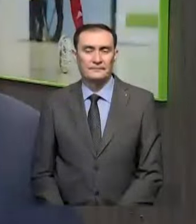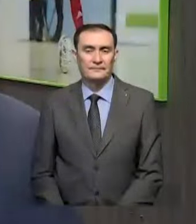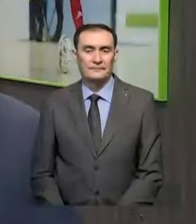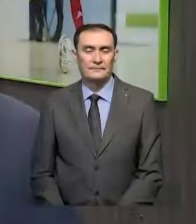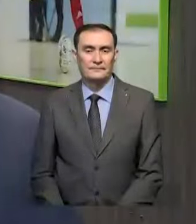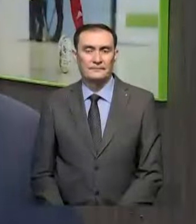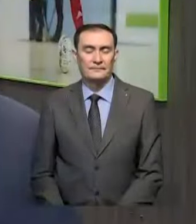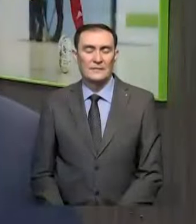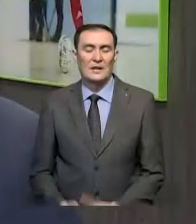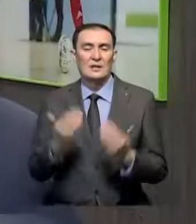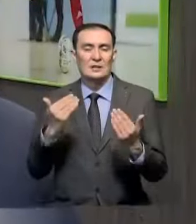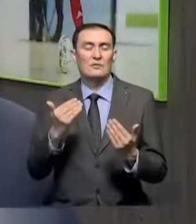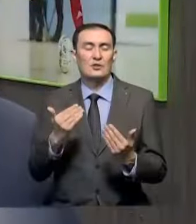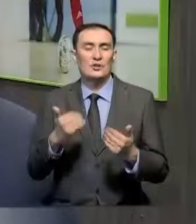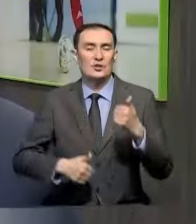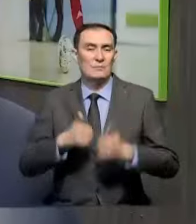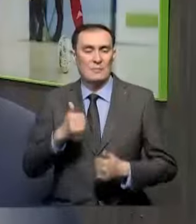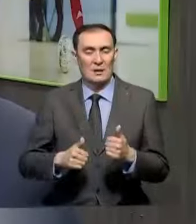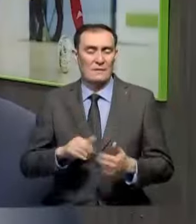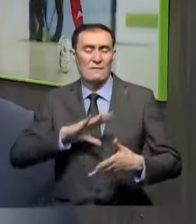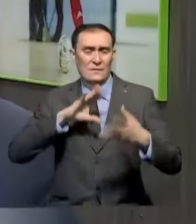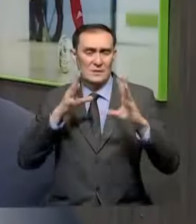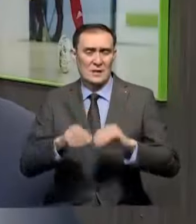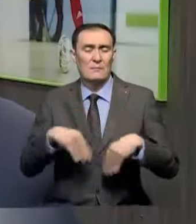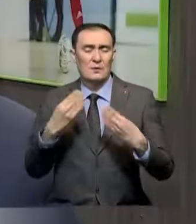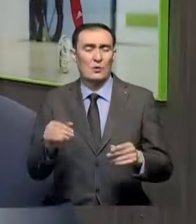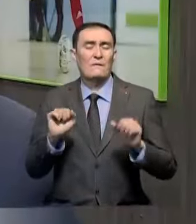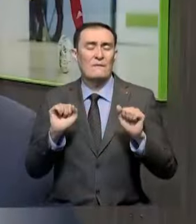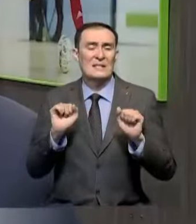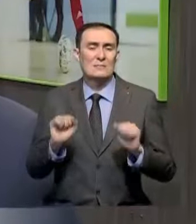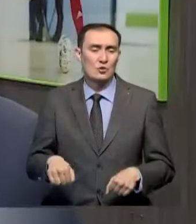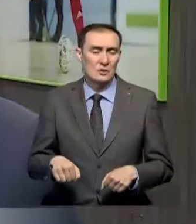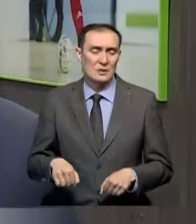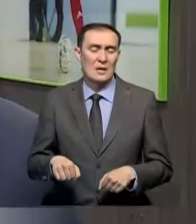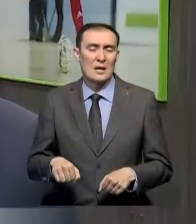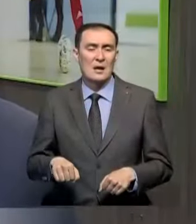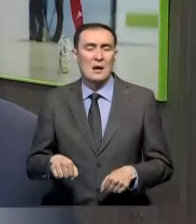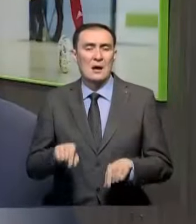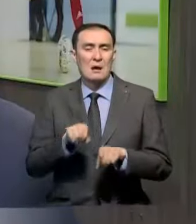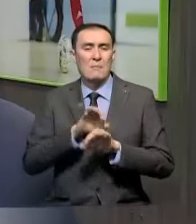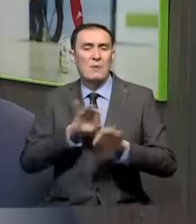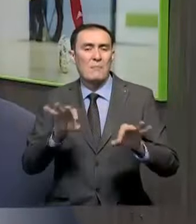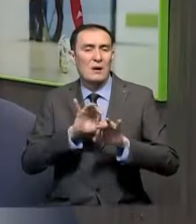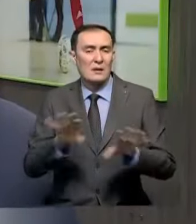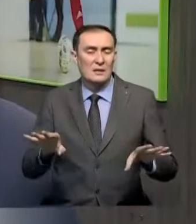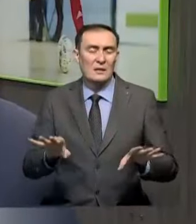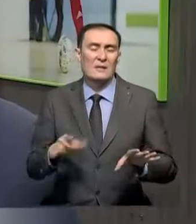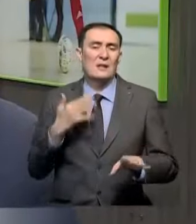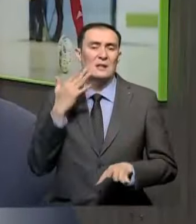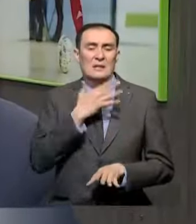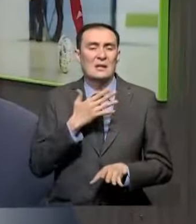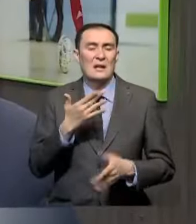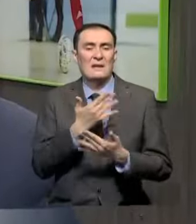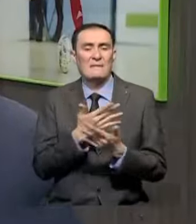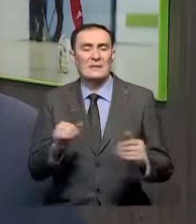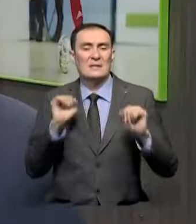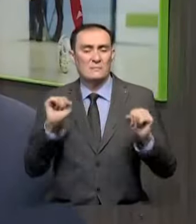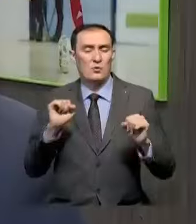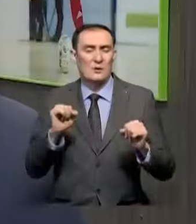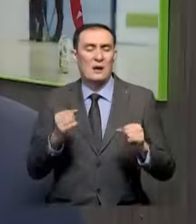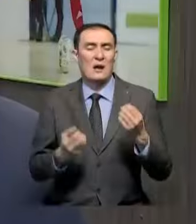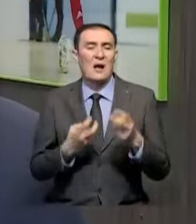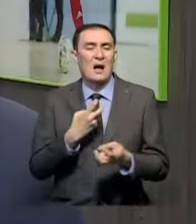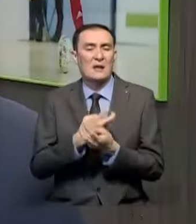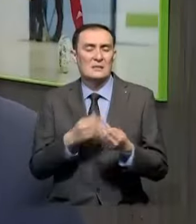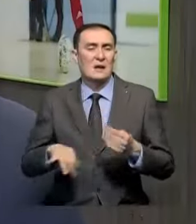Астане сегодняшний чемпионат вообще в целом даёт возможность пропагандировать национальный вид спорта как гату